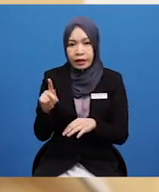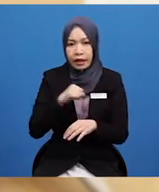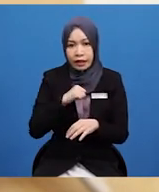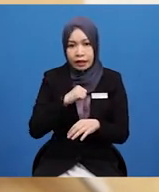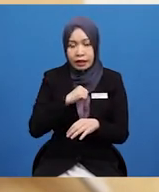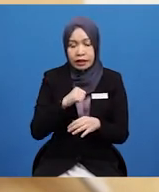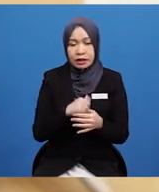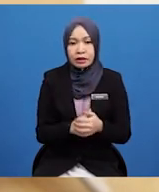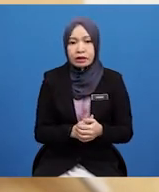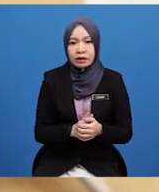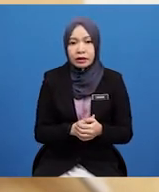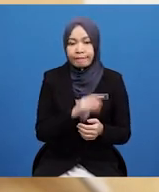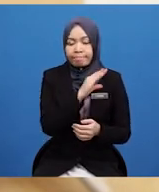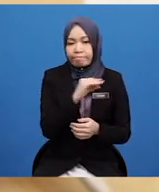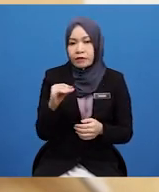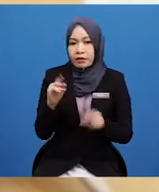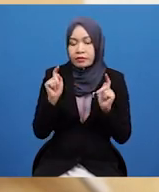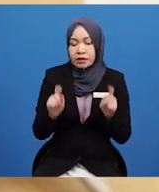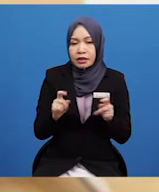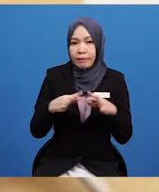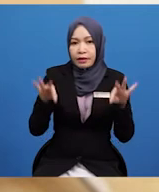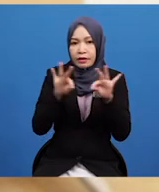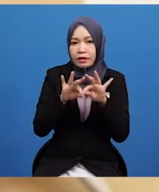dan keselamatan negara diutamakan.